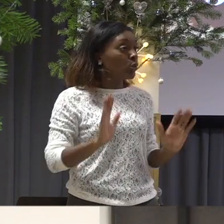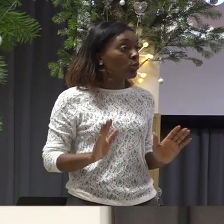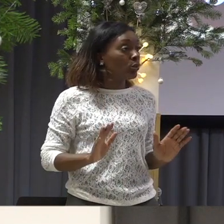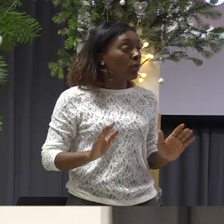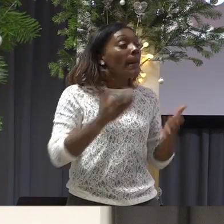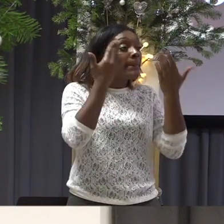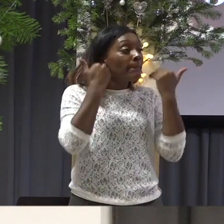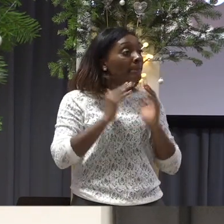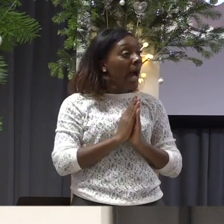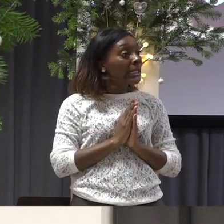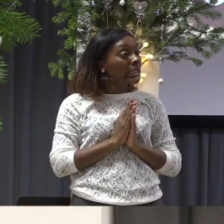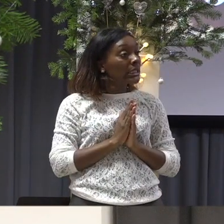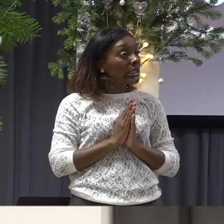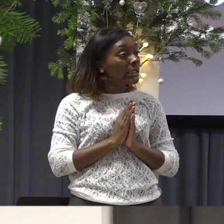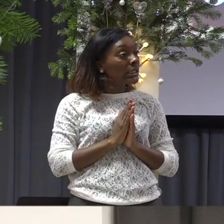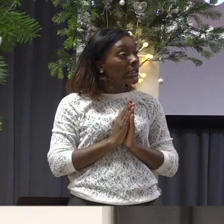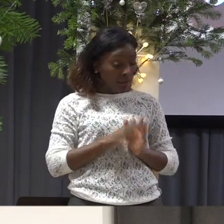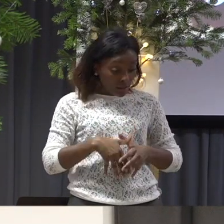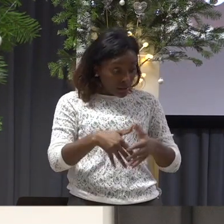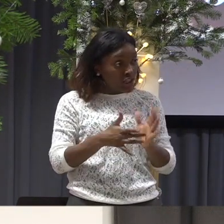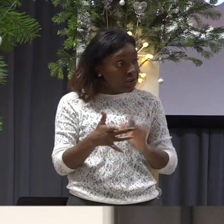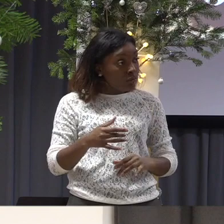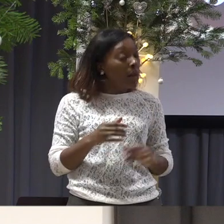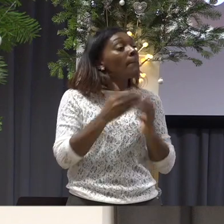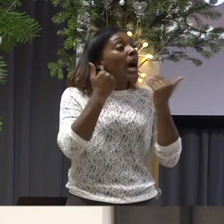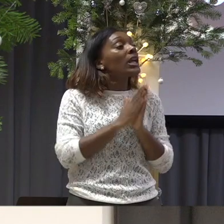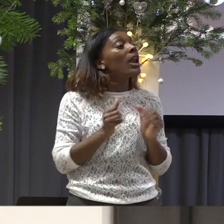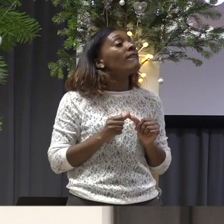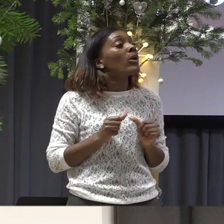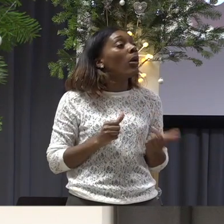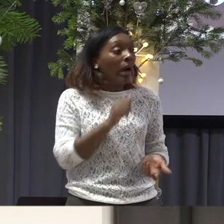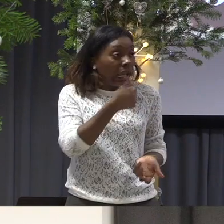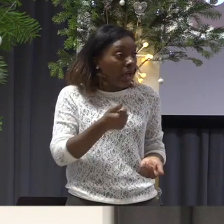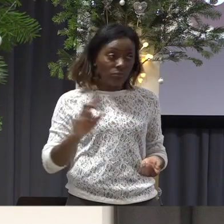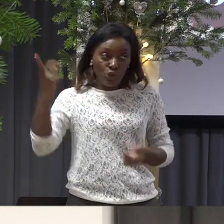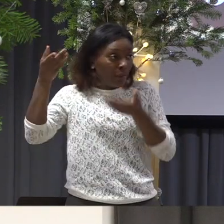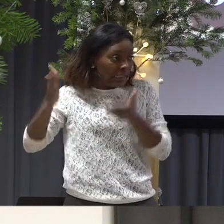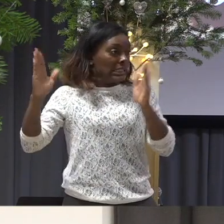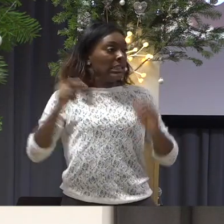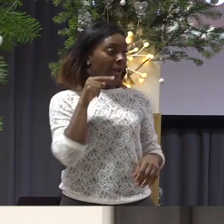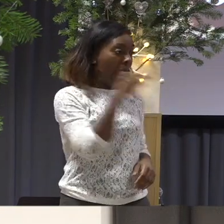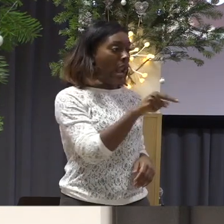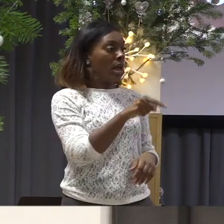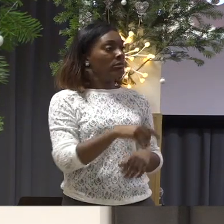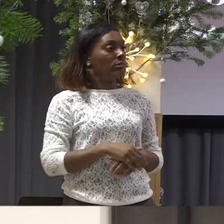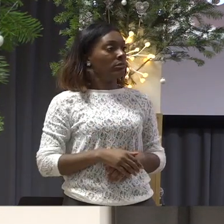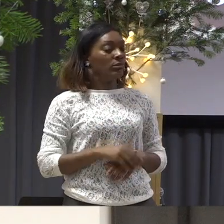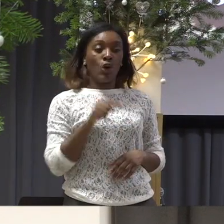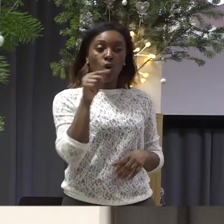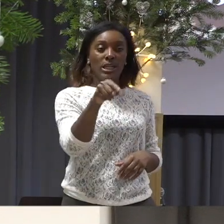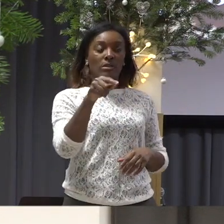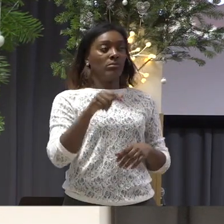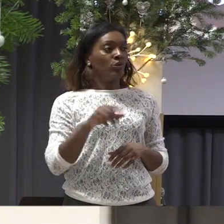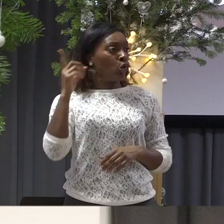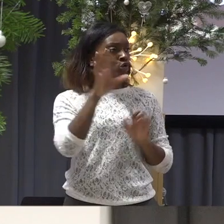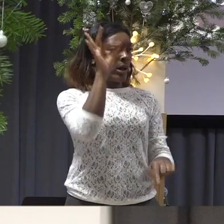a fait pour être la mère de Jésus? Rien. Dieu a décidé. Dieu les voyait, Dieu les